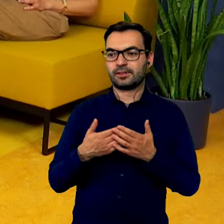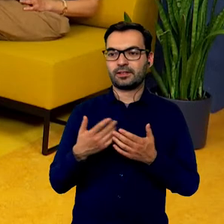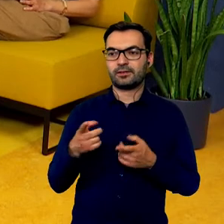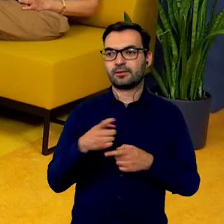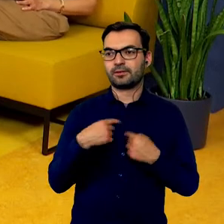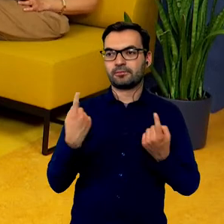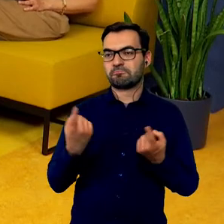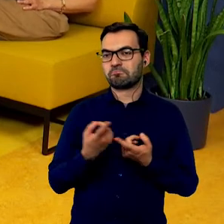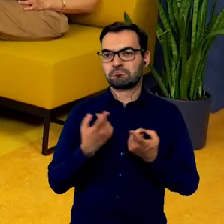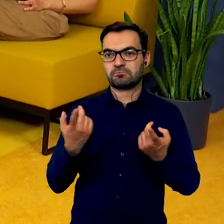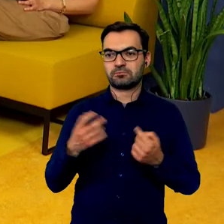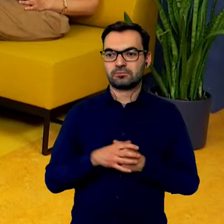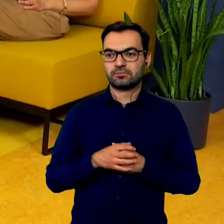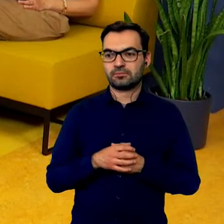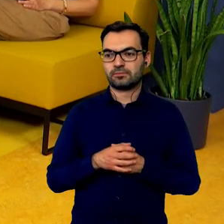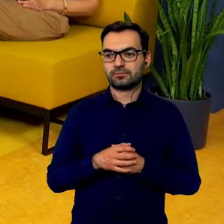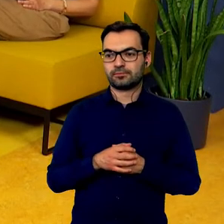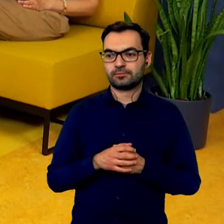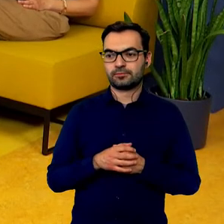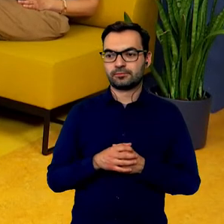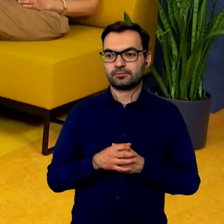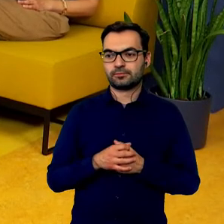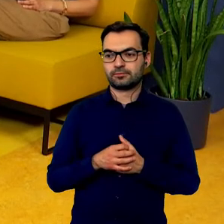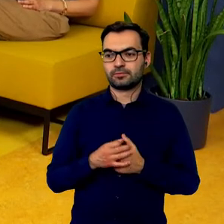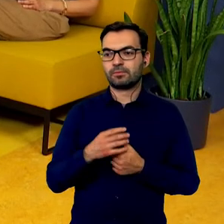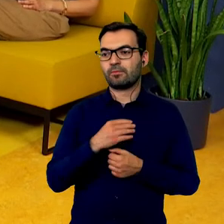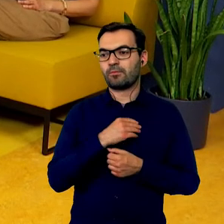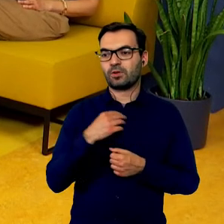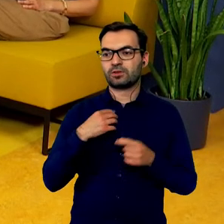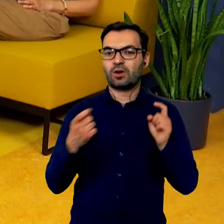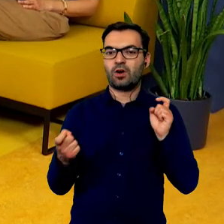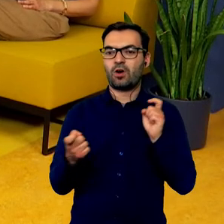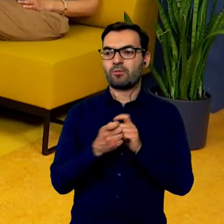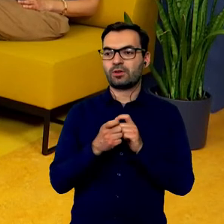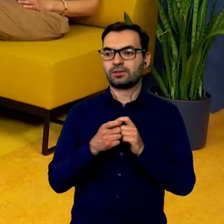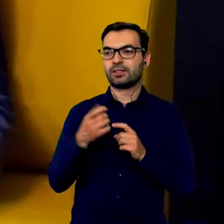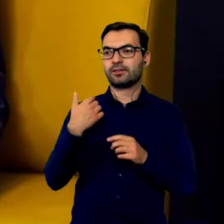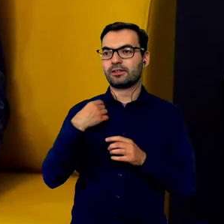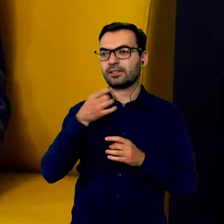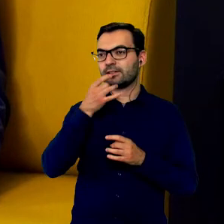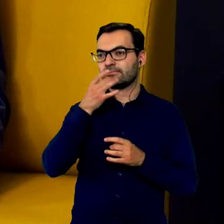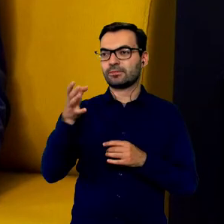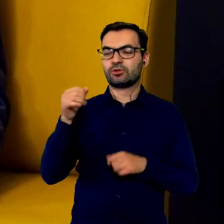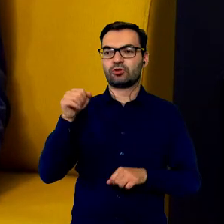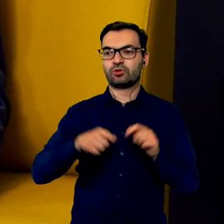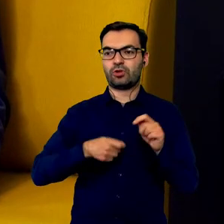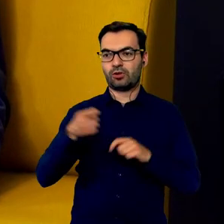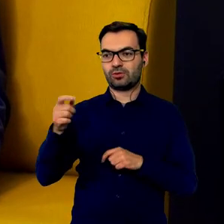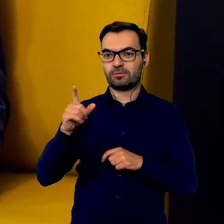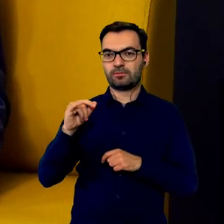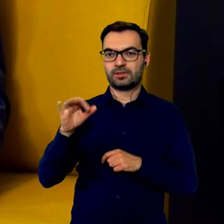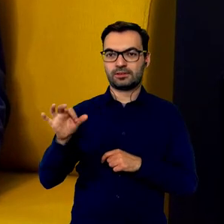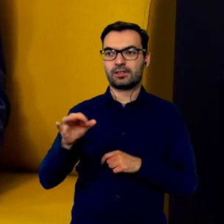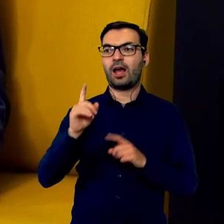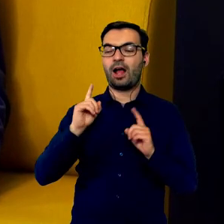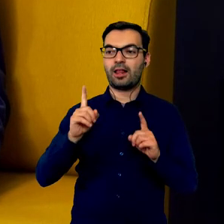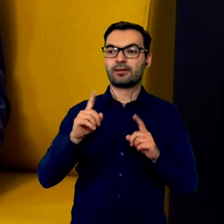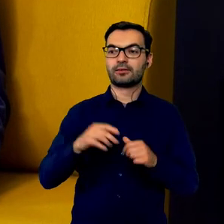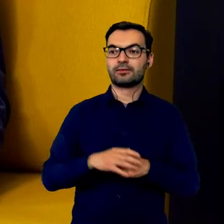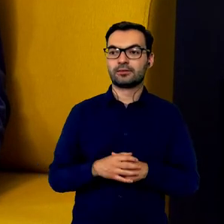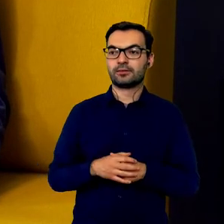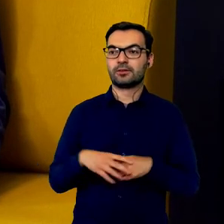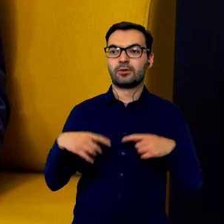złożyliśmy, polska opozycja zaskarżyła sądy pisowskie,